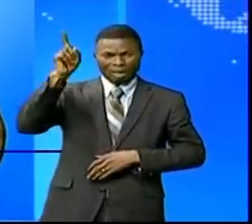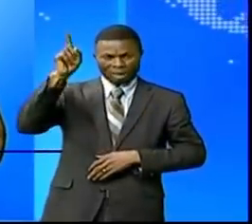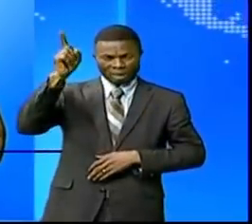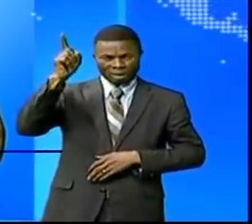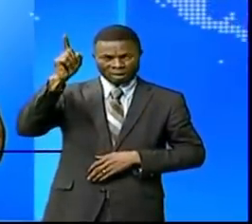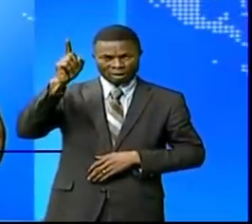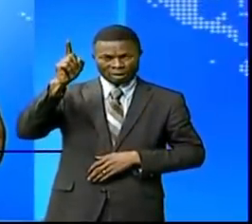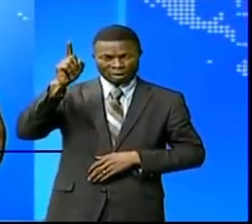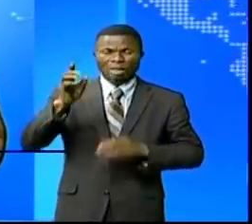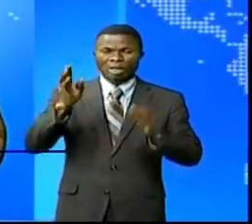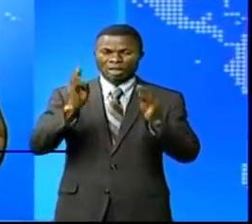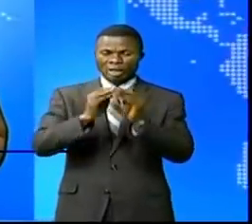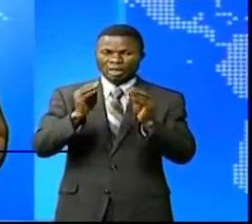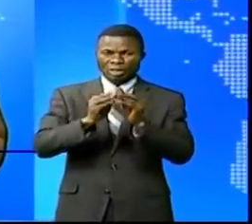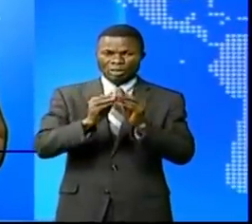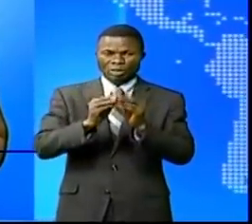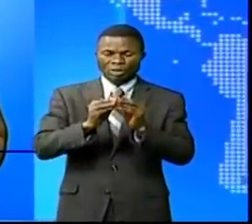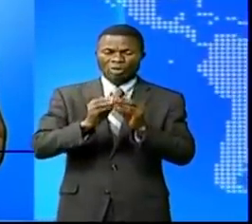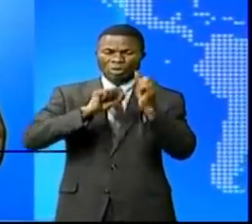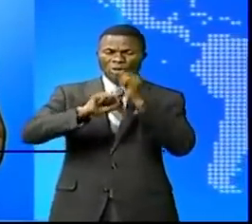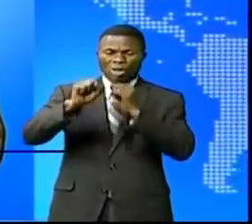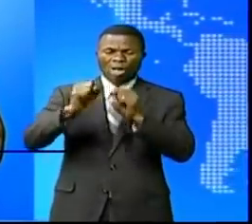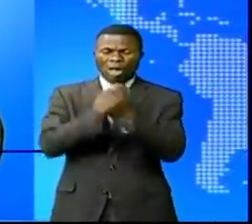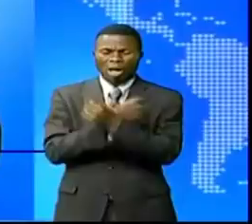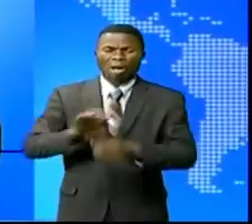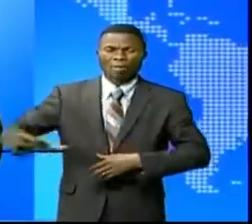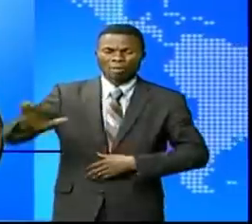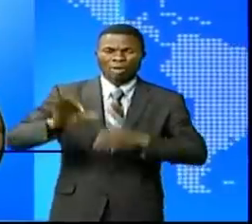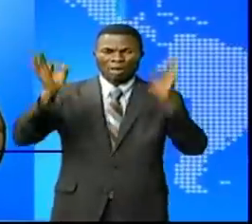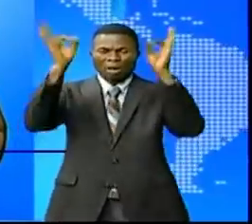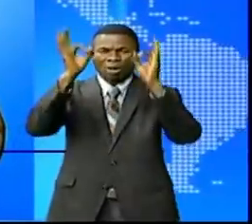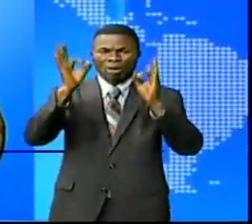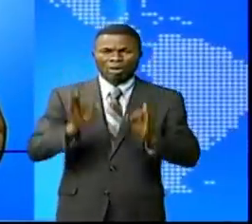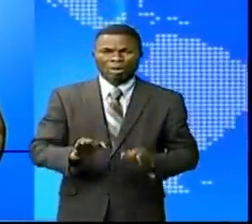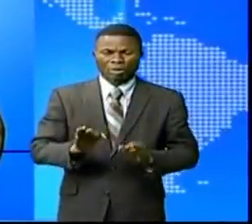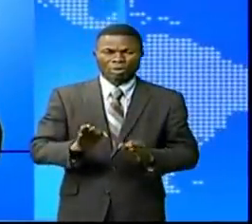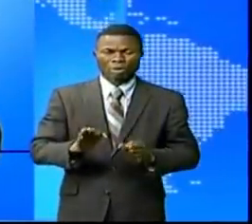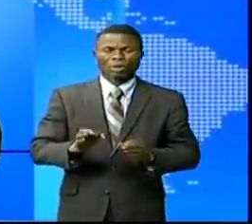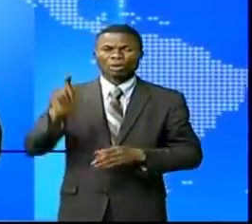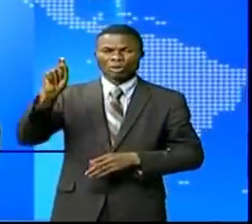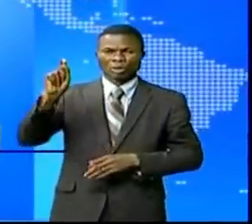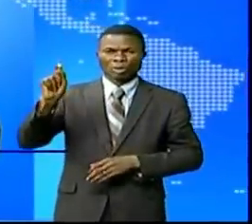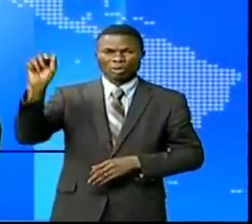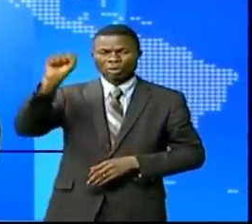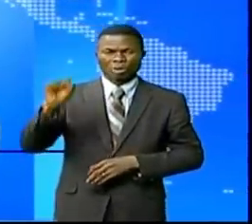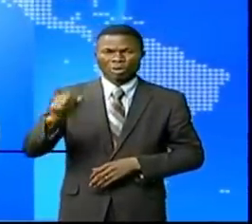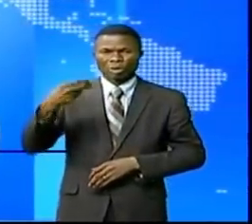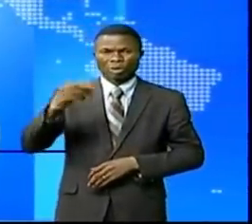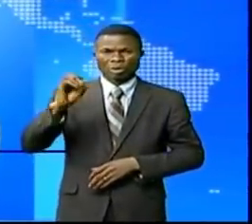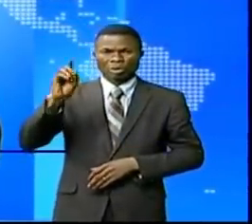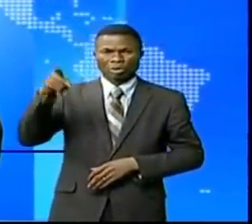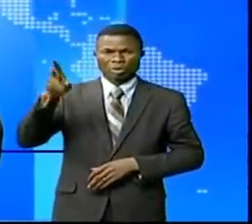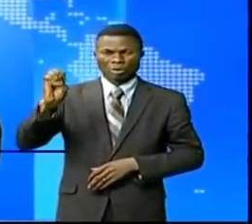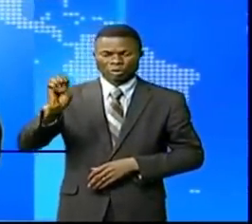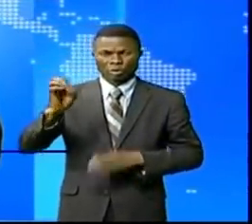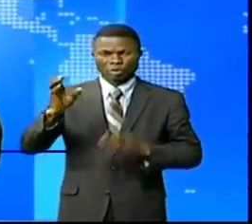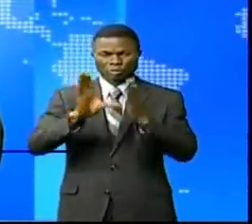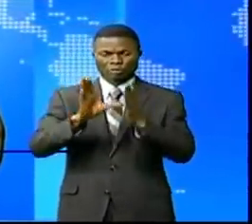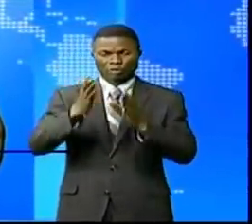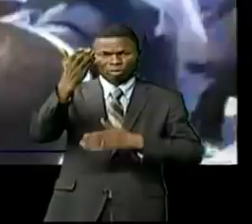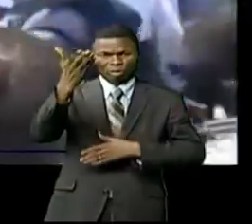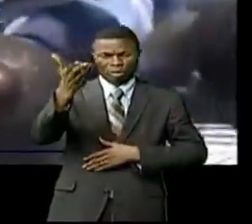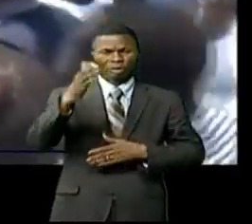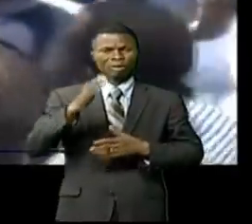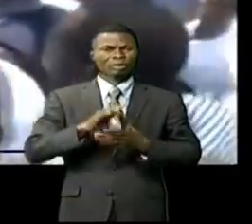une matinée de l'éveil patriotique à la Fédération de la Tchopo. Le condensé de ces détails dans ce